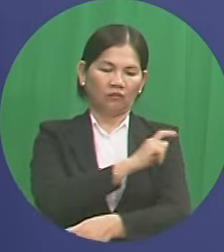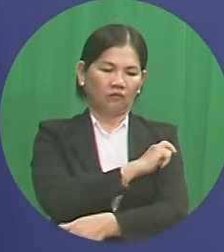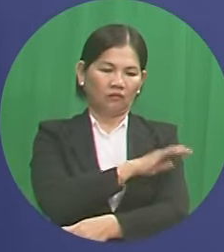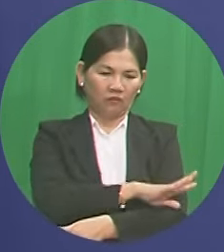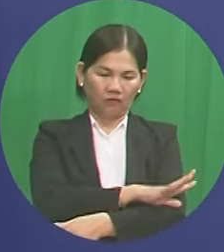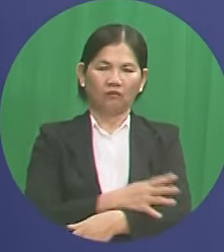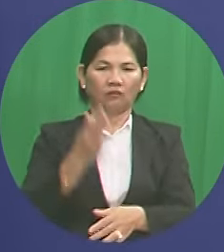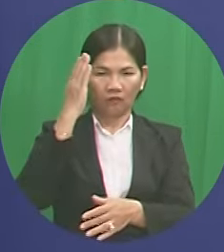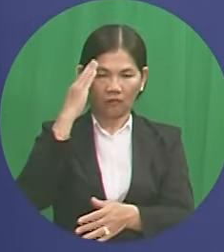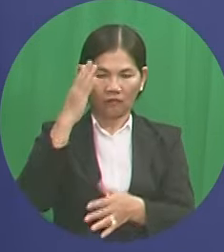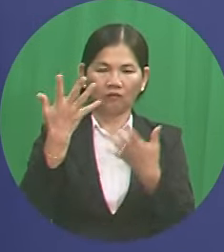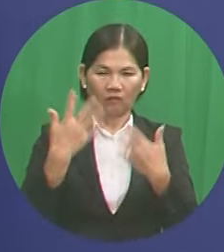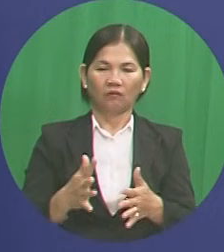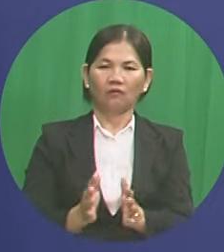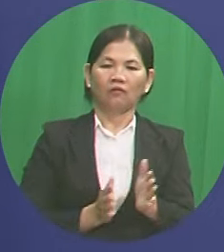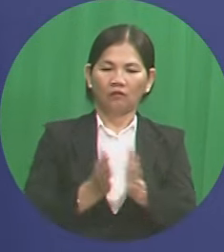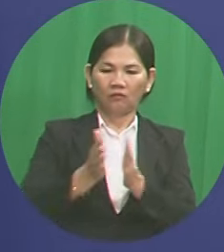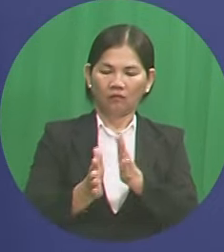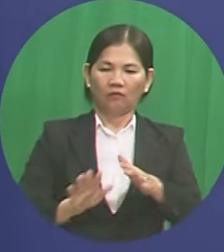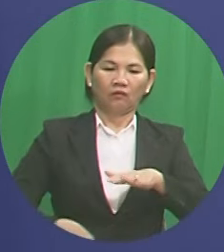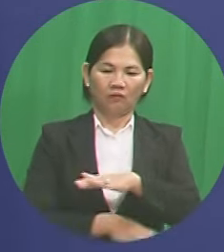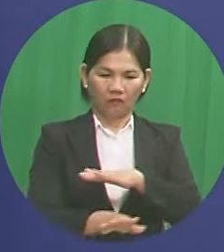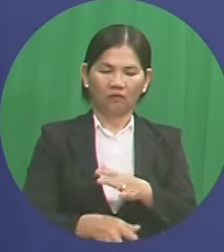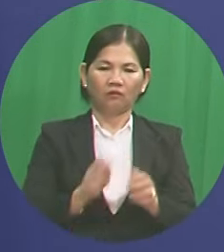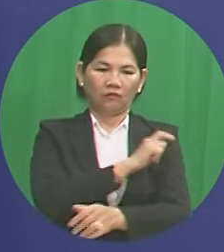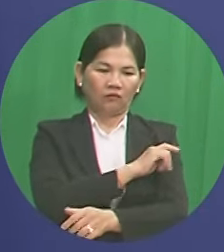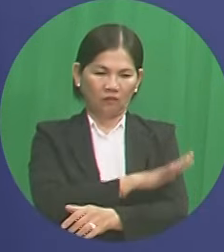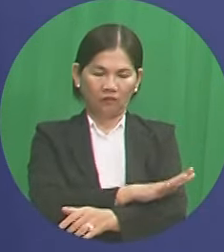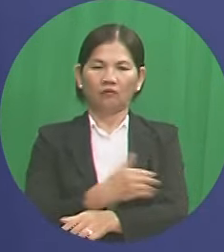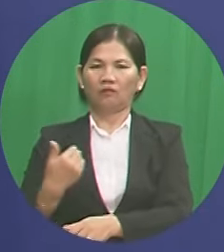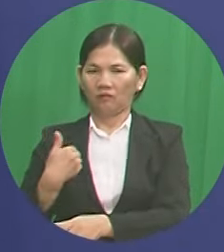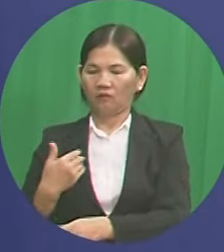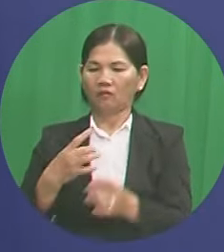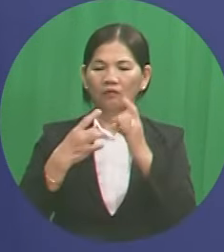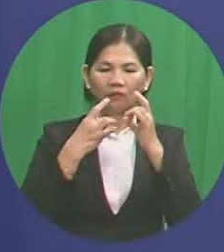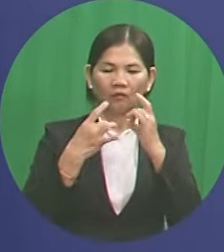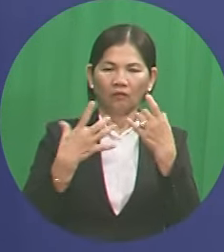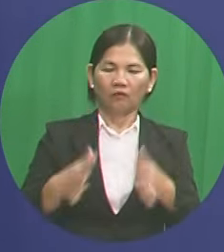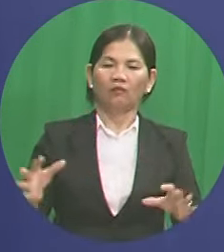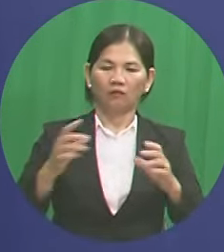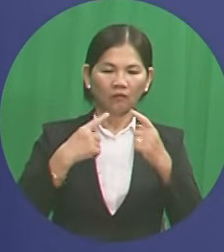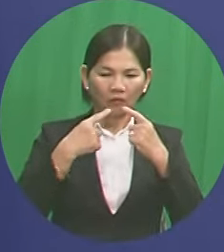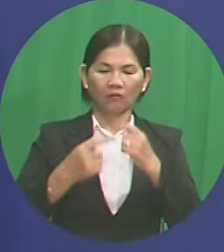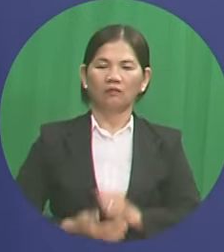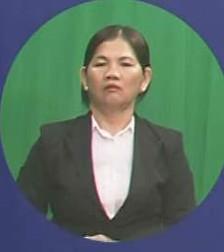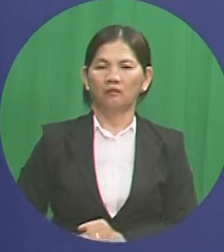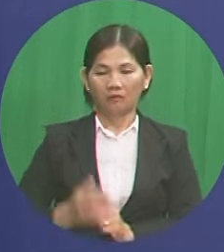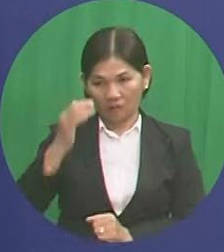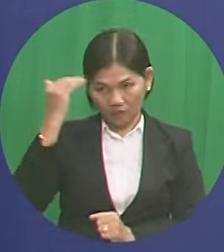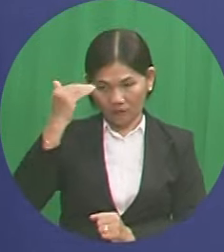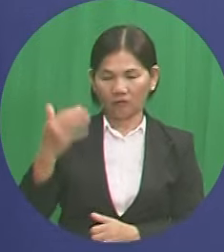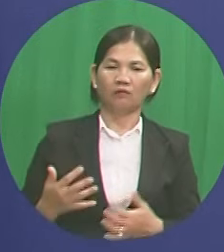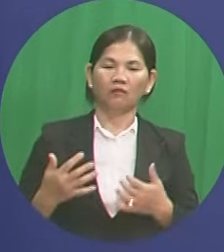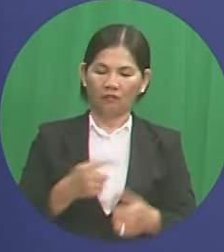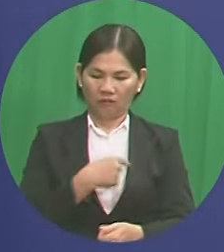ក្នុងការទទួលបាននូវការសម្របសម្រួលផ្ទៃក្នុងរបស់ប៉ាឡេស្ទីនតាមរយៈការពិគ្រោះយោបល់និងកិច្ចសន្ទនាគ្នាលោកបាននិយាយ